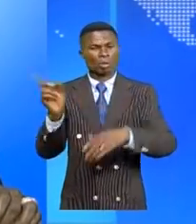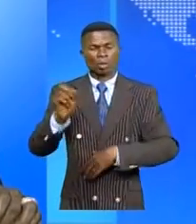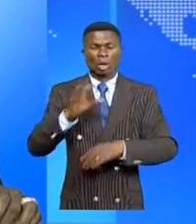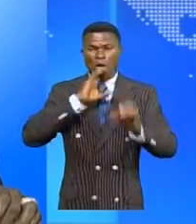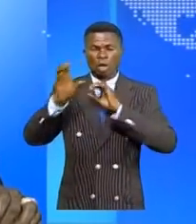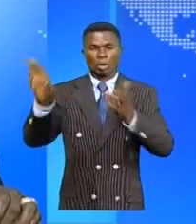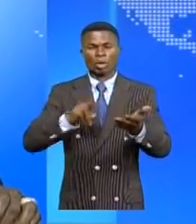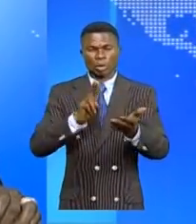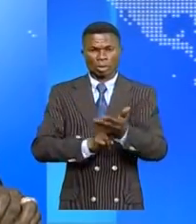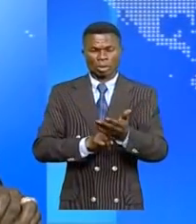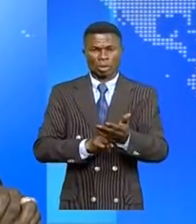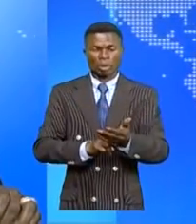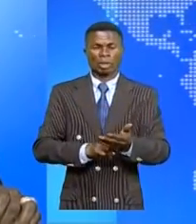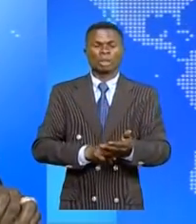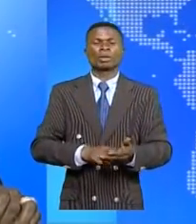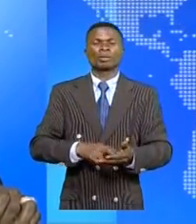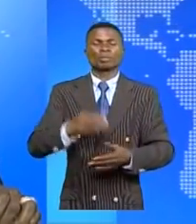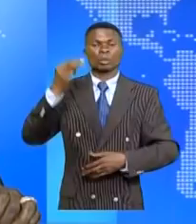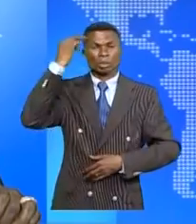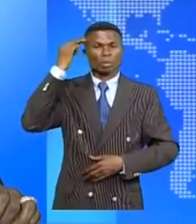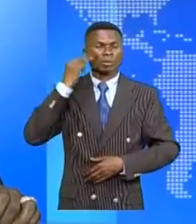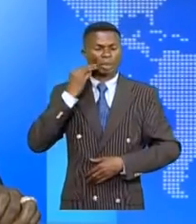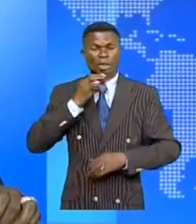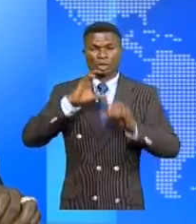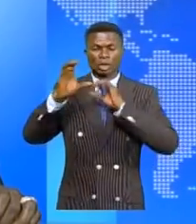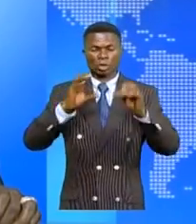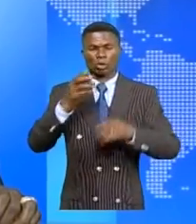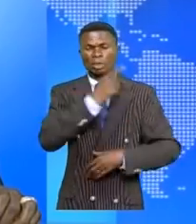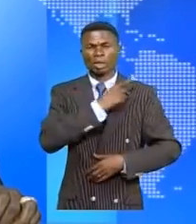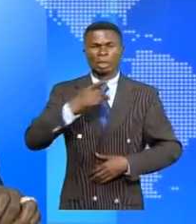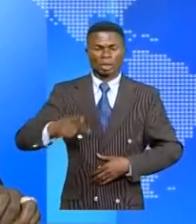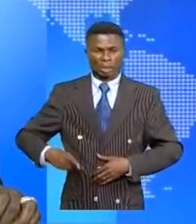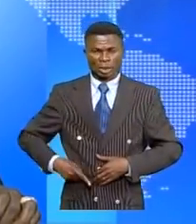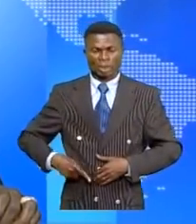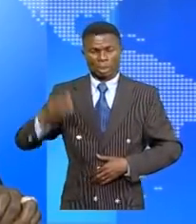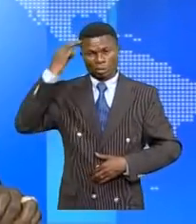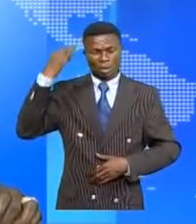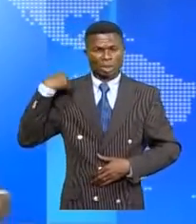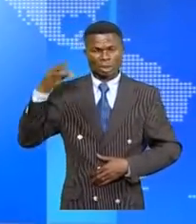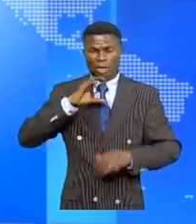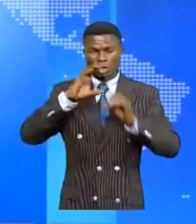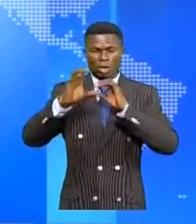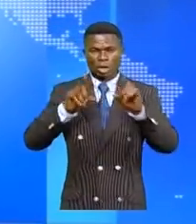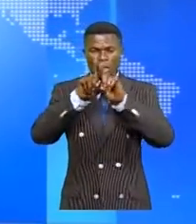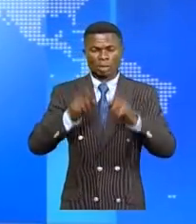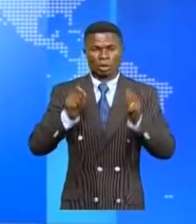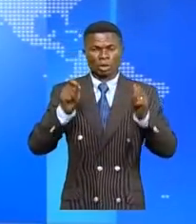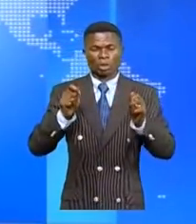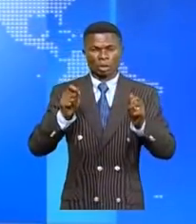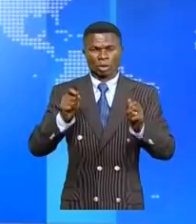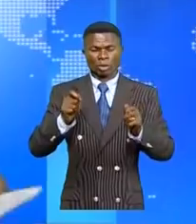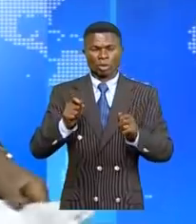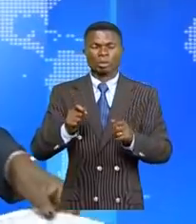communiqué signé par David Jolino Diwampove Makelele, ministre d'État, ministre de la Communication et Médias